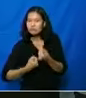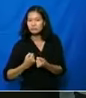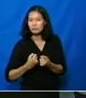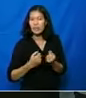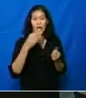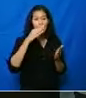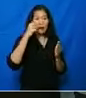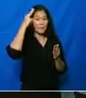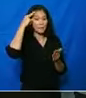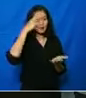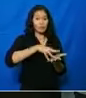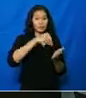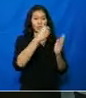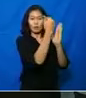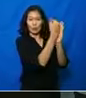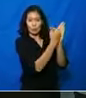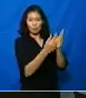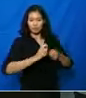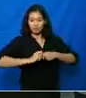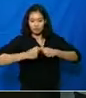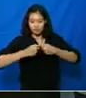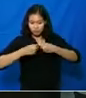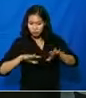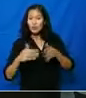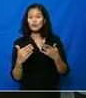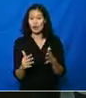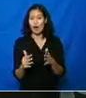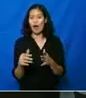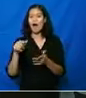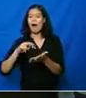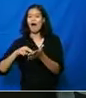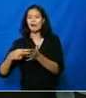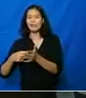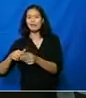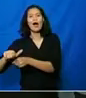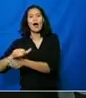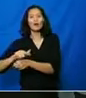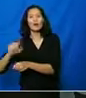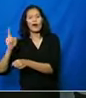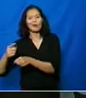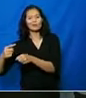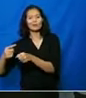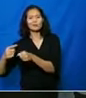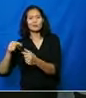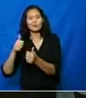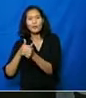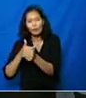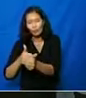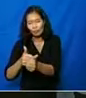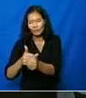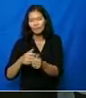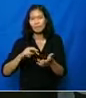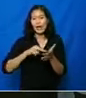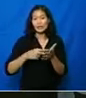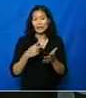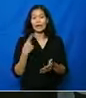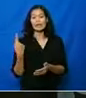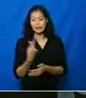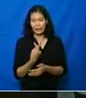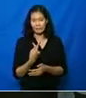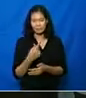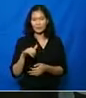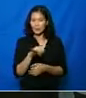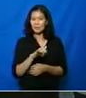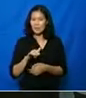oleh pemerintah pusat dan juga sejalan dengan pemerintah daerah. Sehingga kita semuanya berada pada rel yang